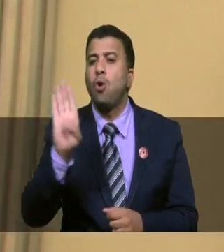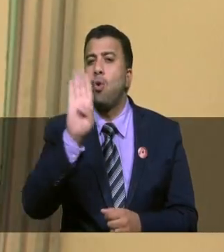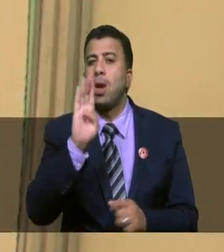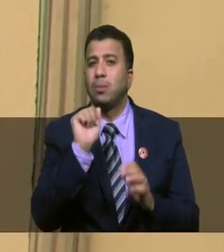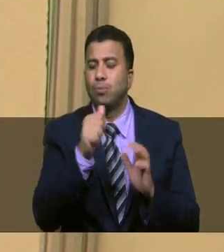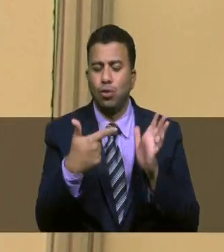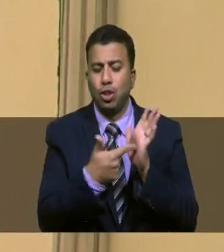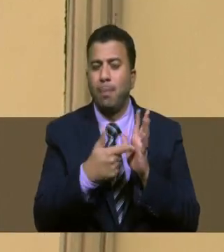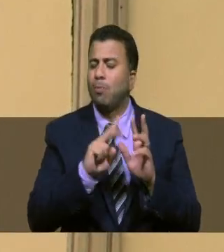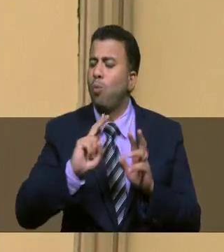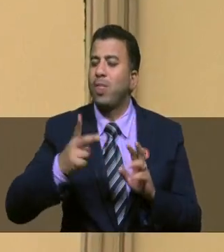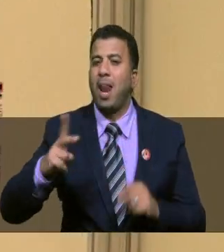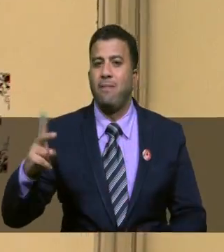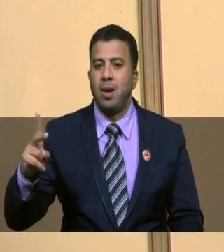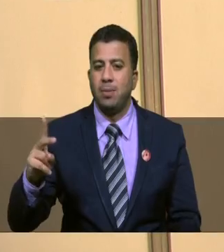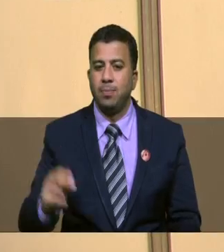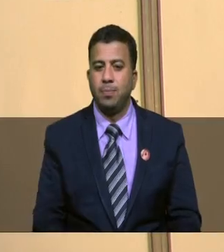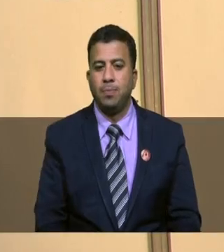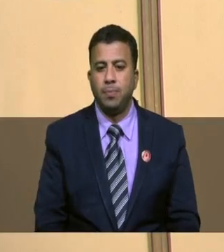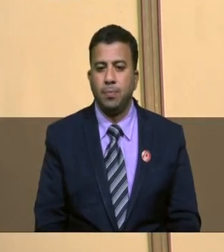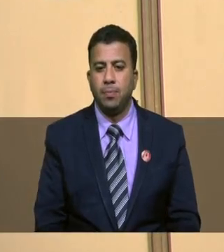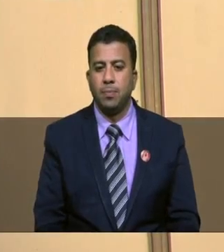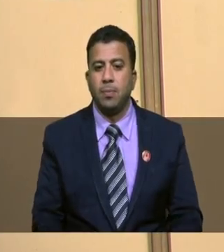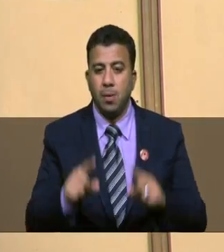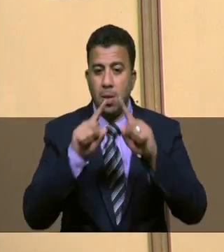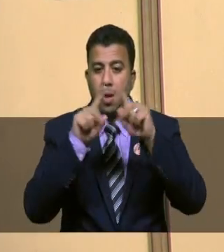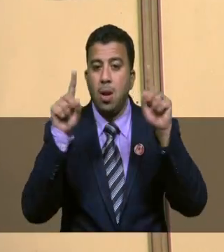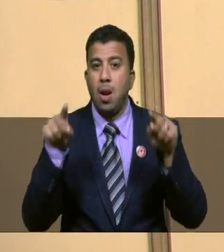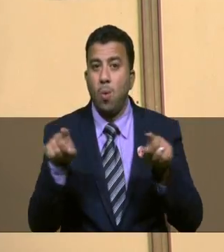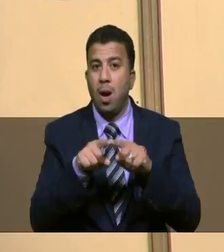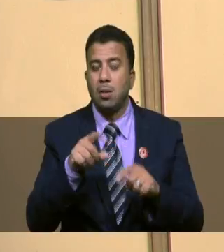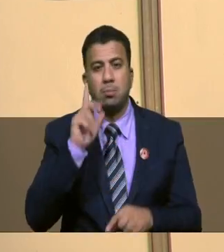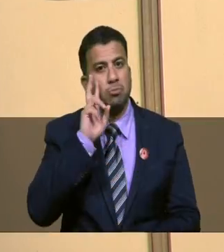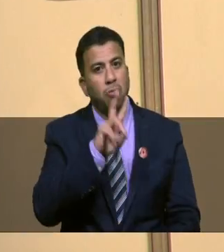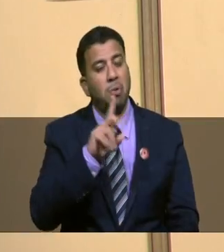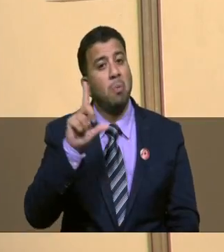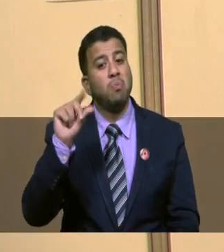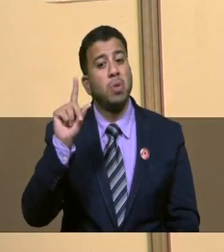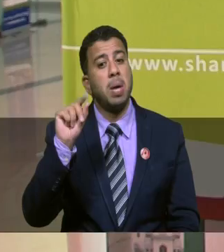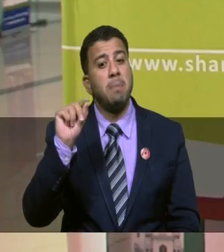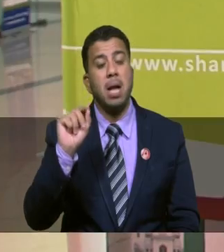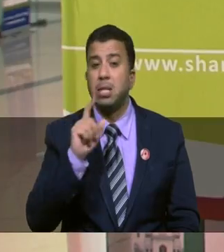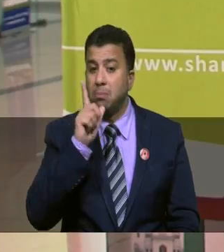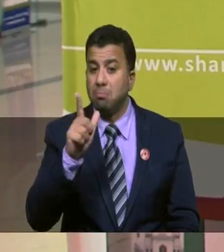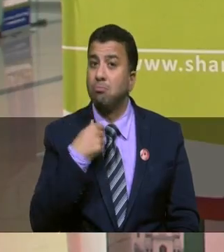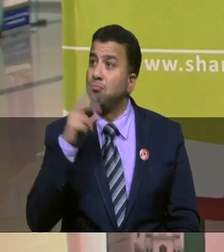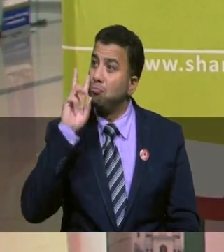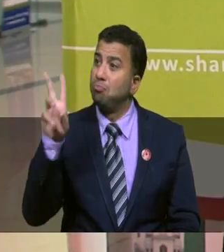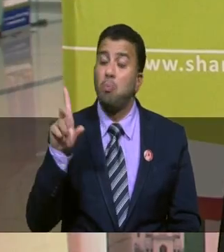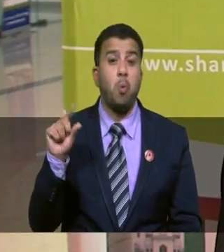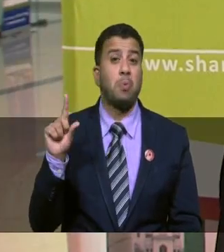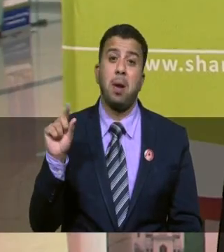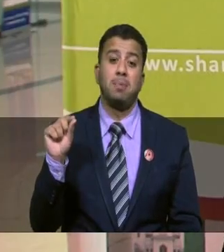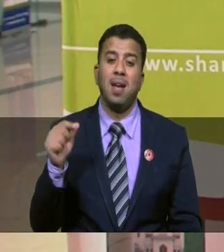الجامعة المختلفة. وجدنا لوحات فنانين متميزين في الواقع، وبالتالي